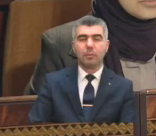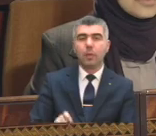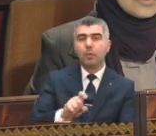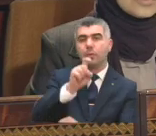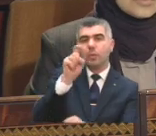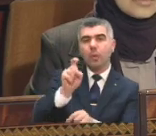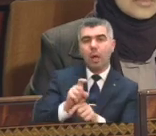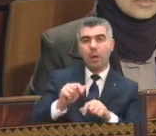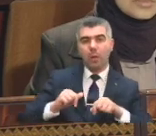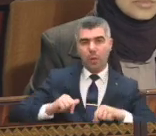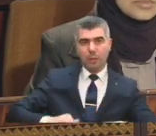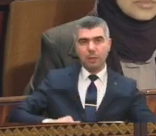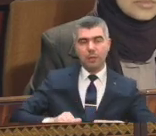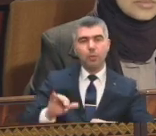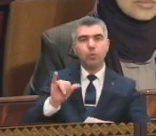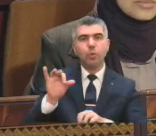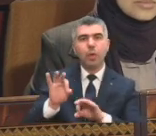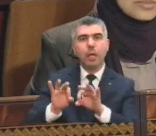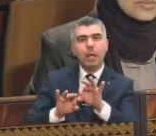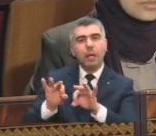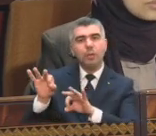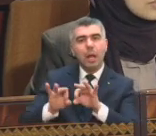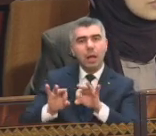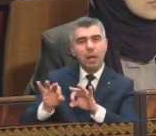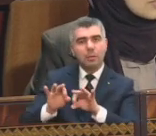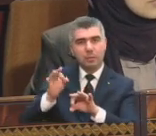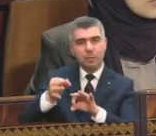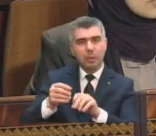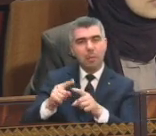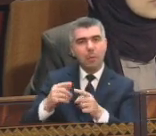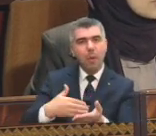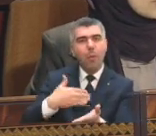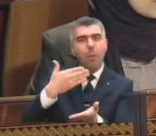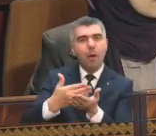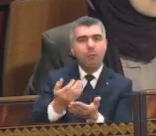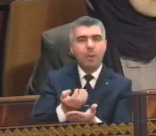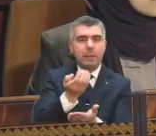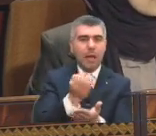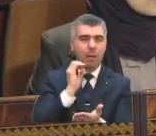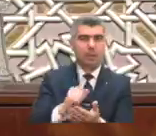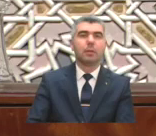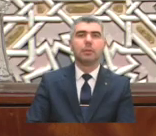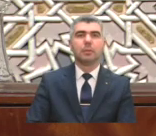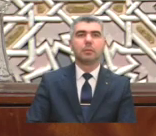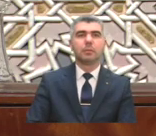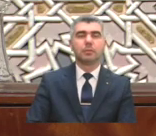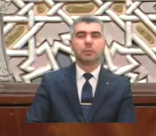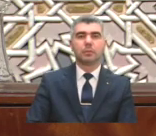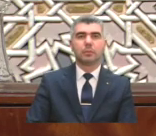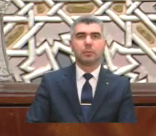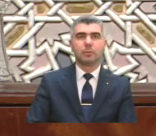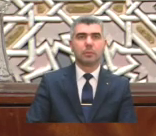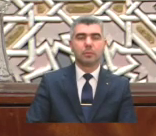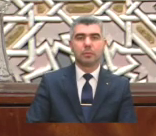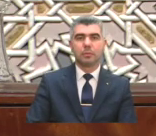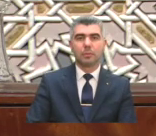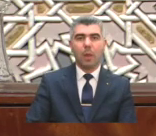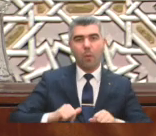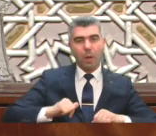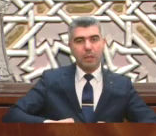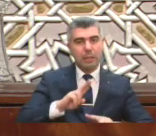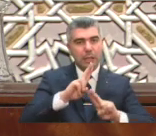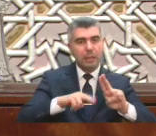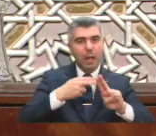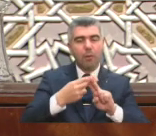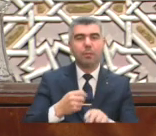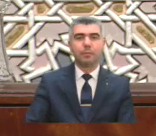نسائلكم السيدة الوزيرة عن الإجراءات التي تتخذونها للحد من ظاهرة التسول. شكرا. تفضلوا السيدة